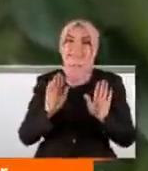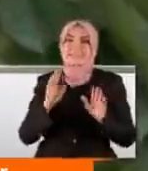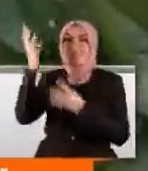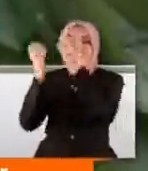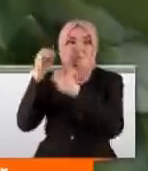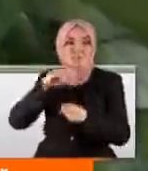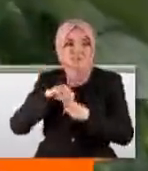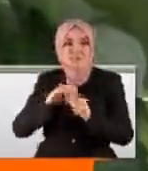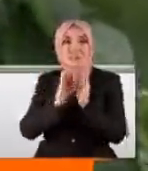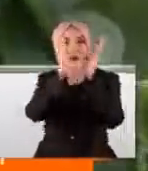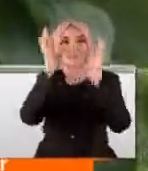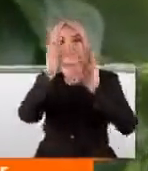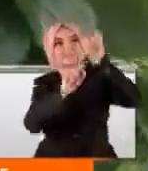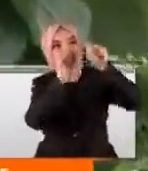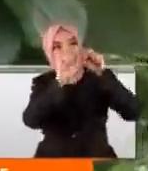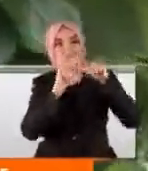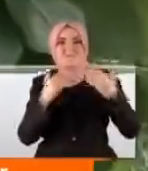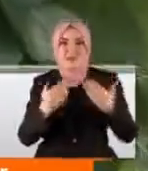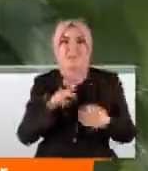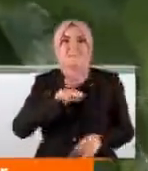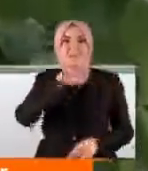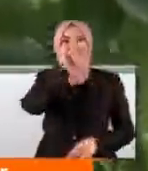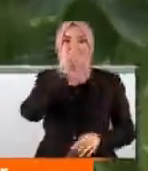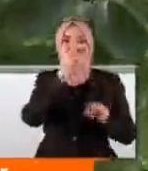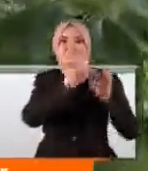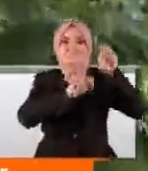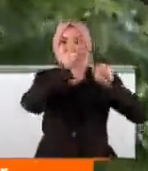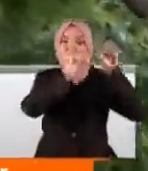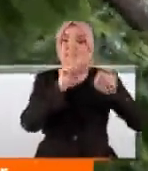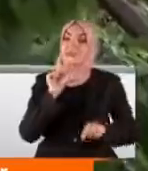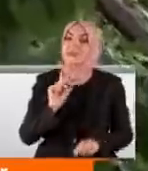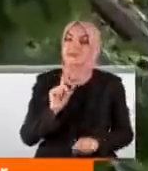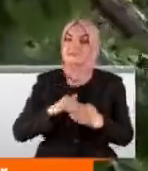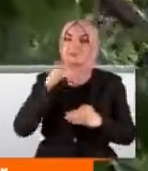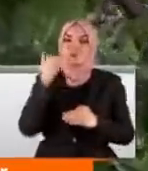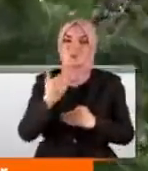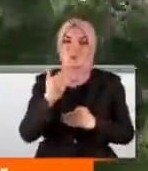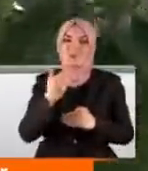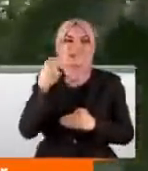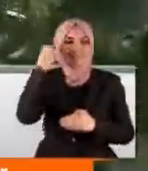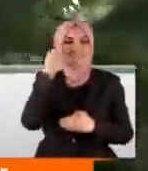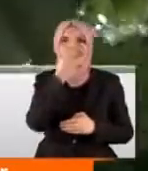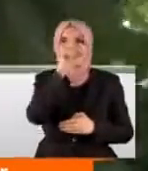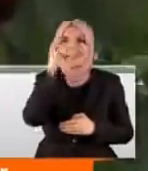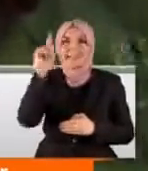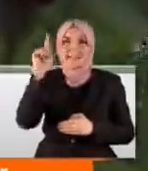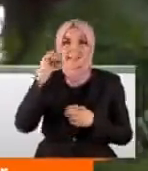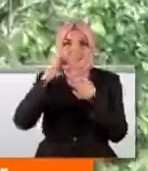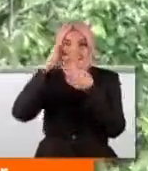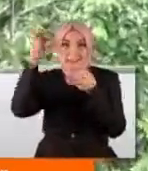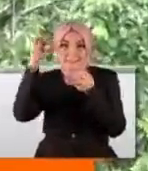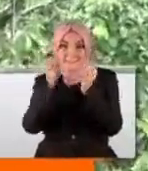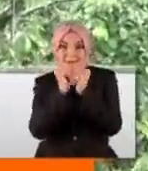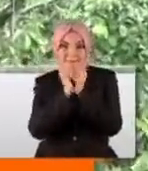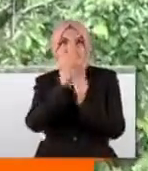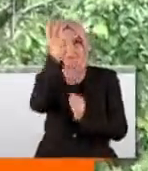merdivene tırmanmanız gerekiyor. Sonrasındaysa dallardan her bir kirazı işte bu şekilde sapıyla birlikte koparmanız gerekiyor.